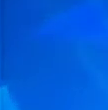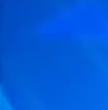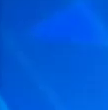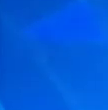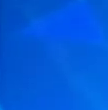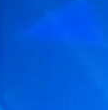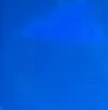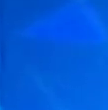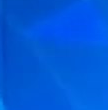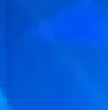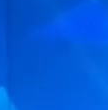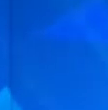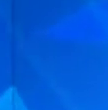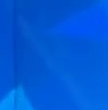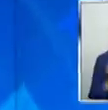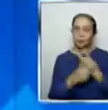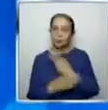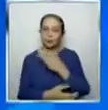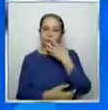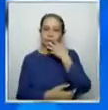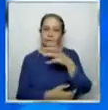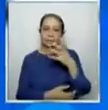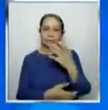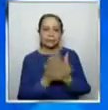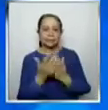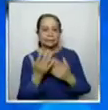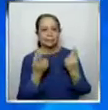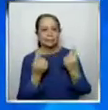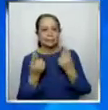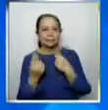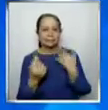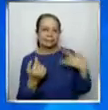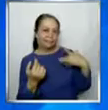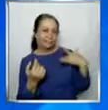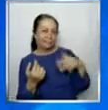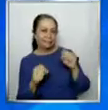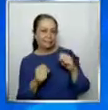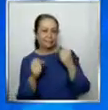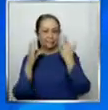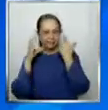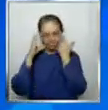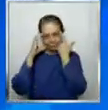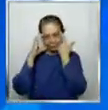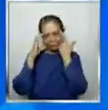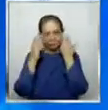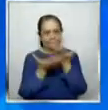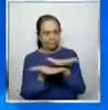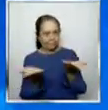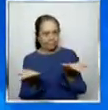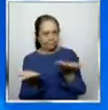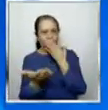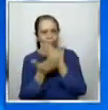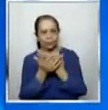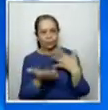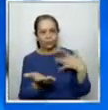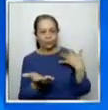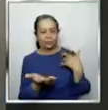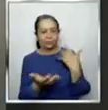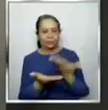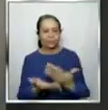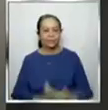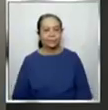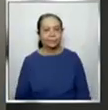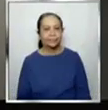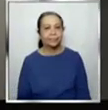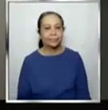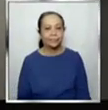Naku, matindi nga po ang init. Kaya ang ilan may mga diskarte para chill lang. Yan. Narito pong pagod vibe si Nico Wahe.